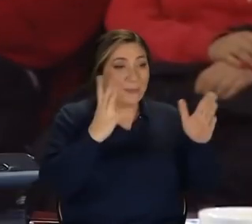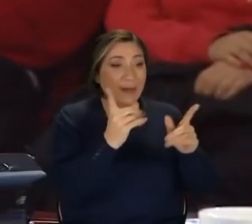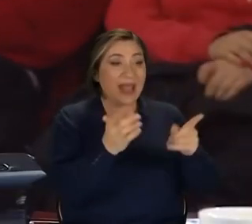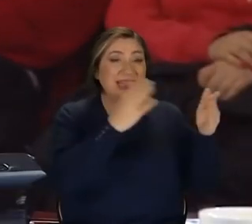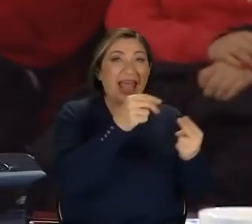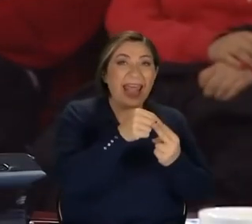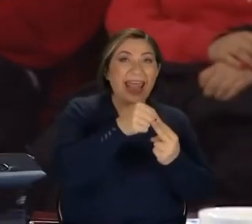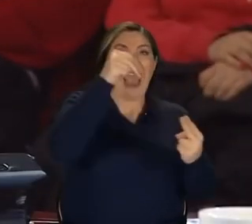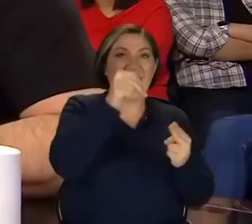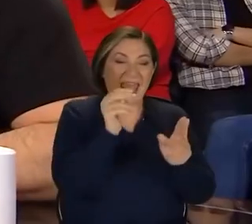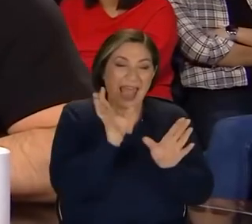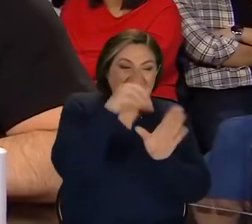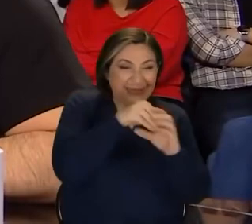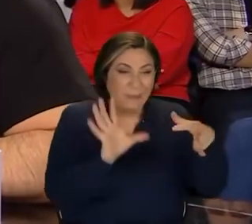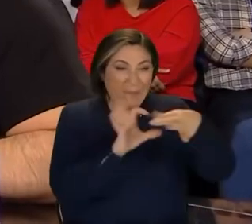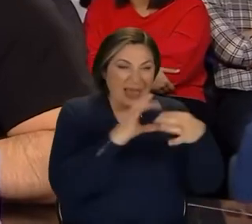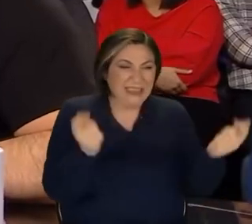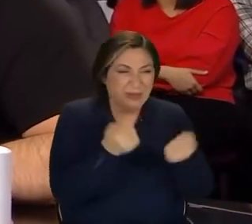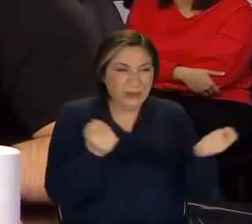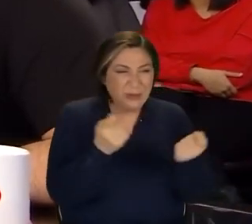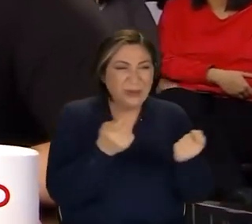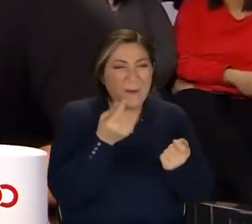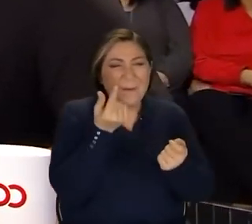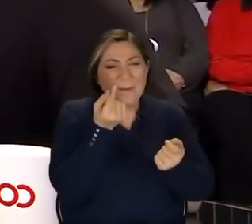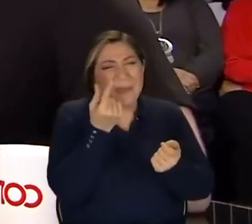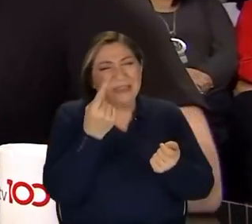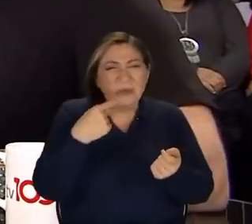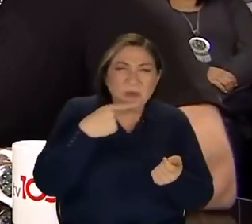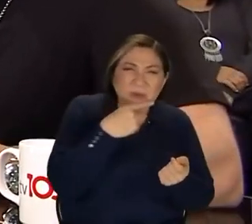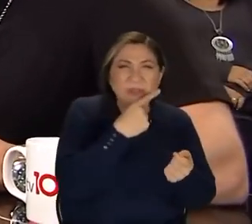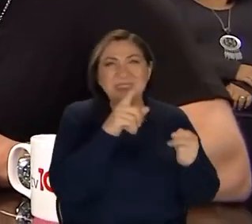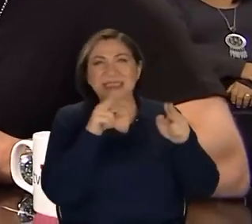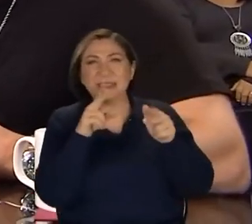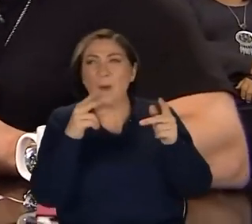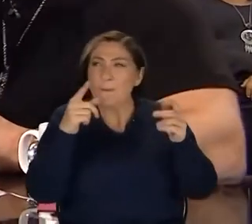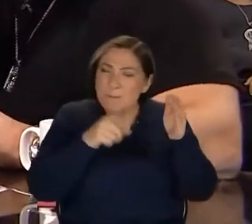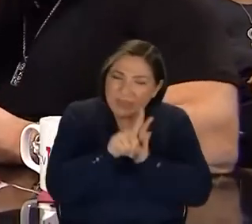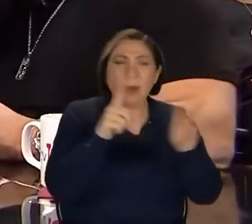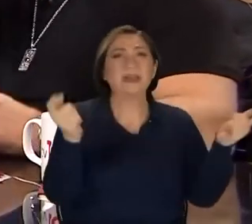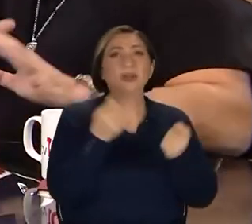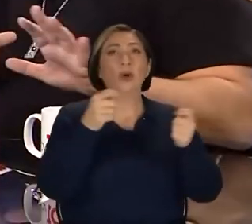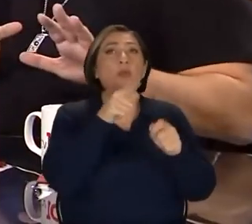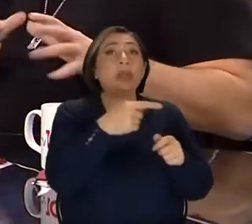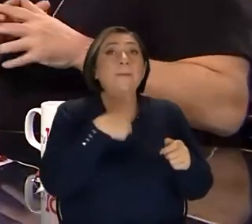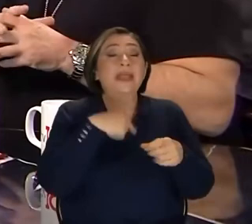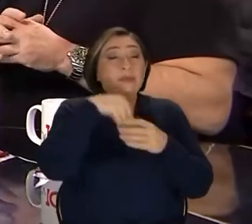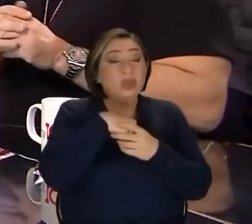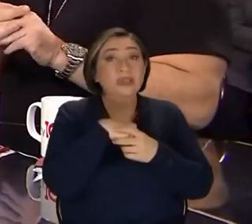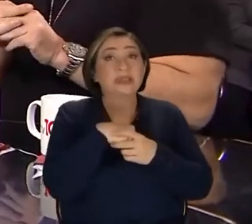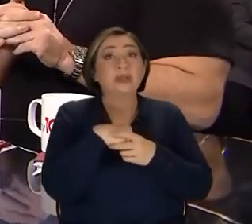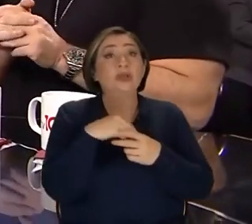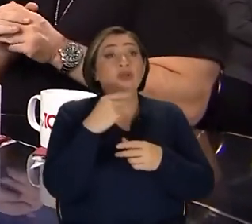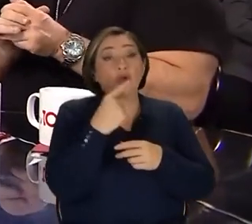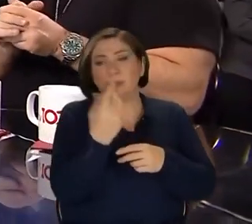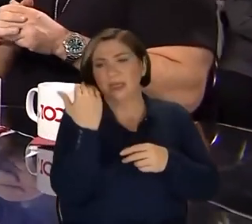yandan öyküsellik tutturmaya çalışıyorsun. Biraz zorlanıyorum, başarmaya çalışıyorum. Mesela bunlar benim için,